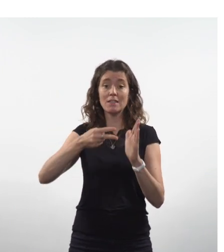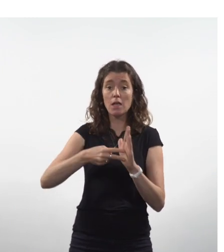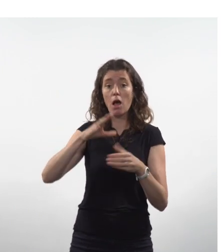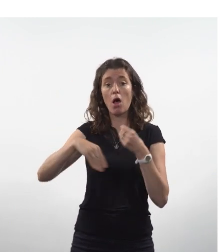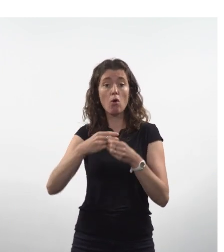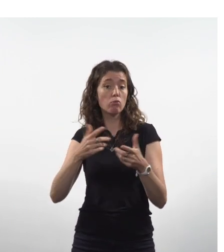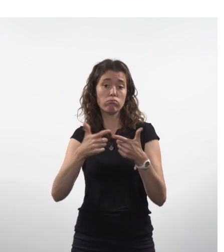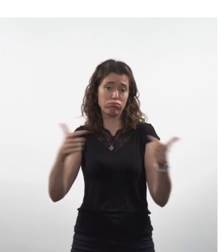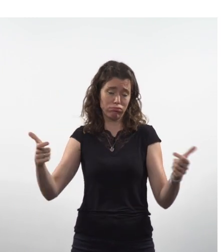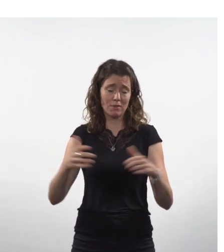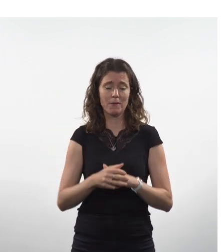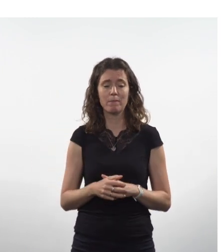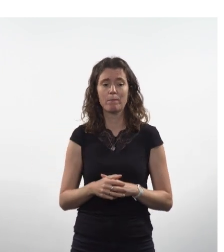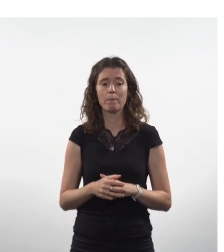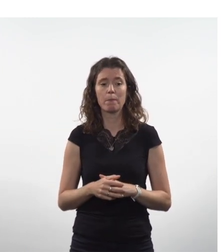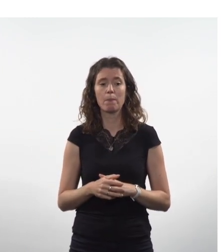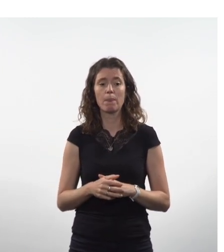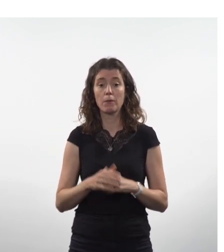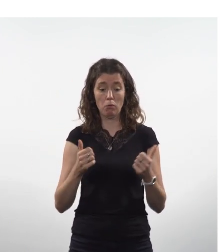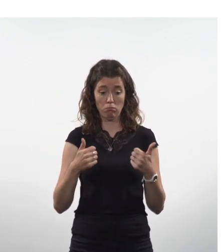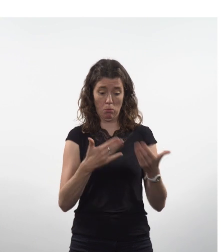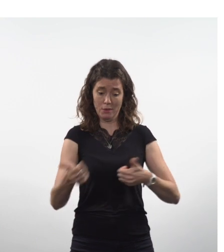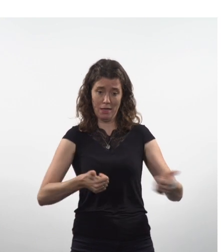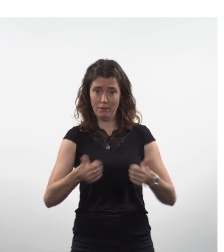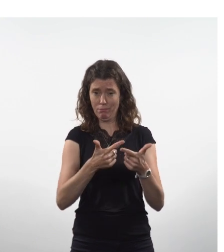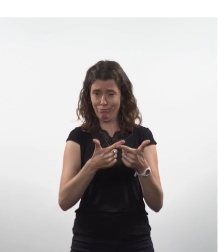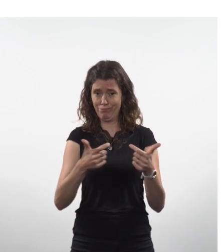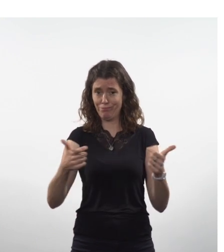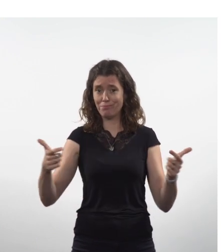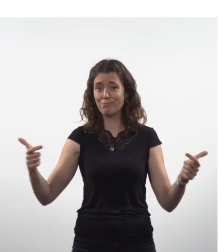etc. Donc, on a une offre de services